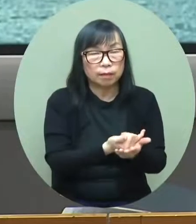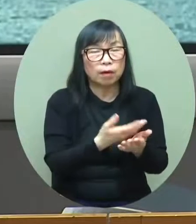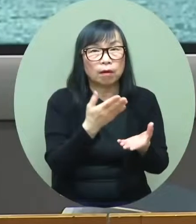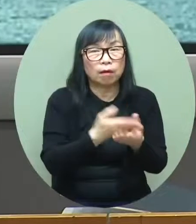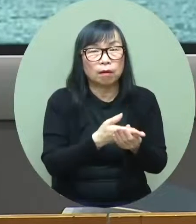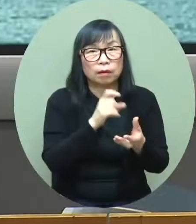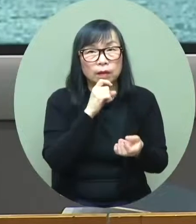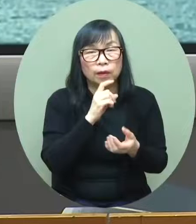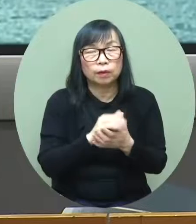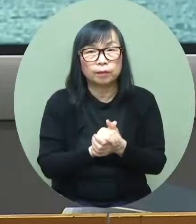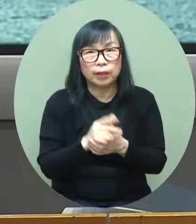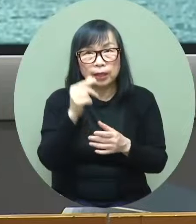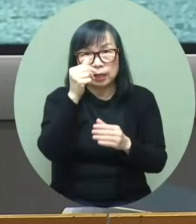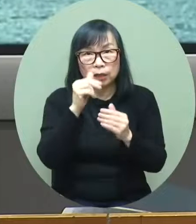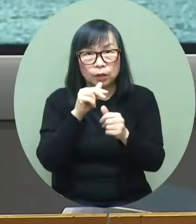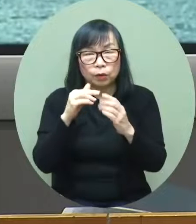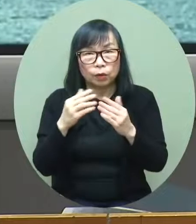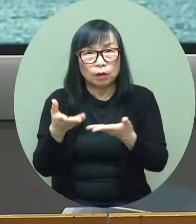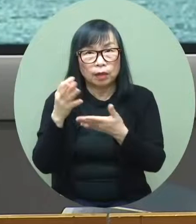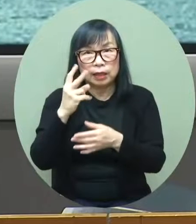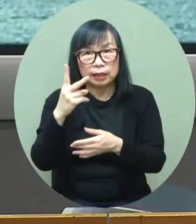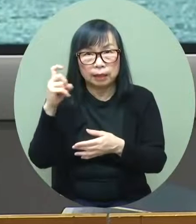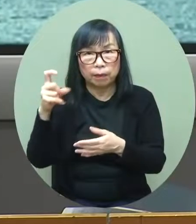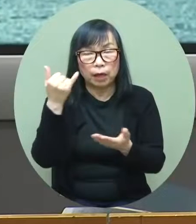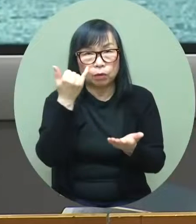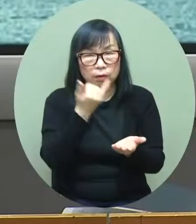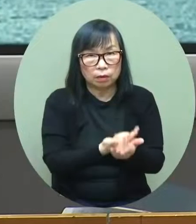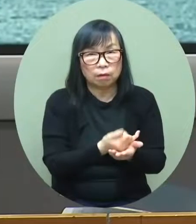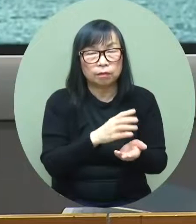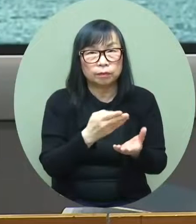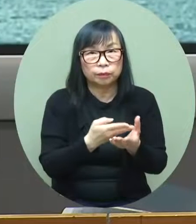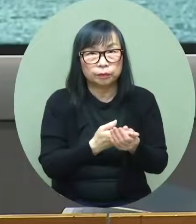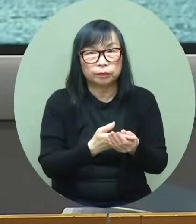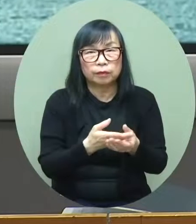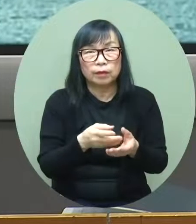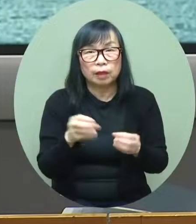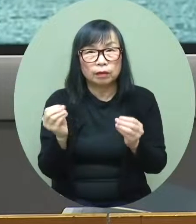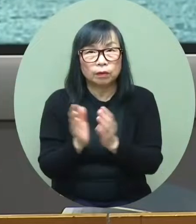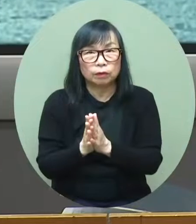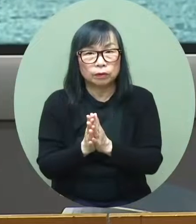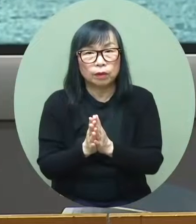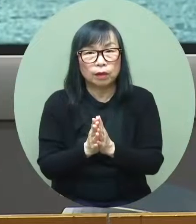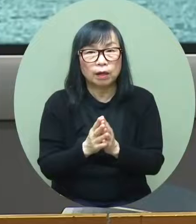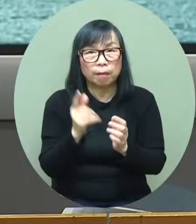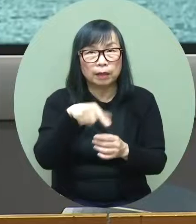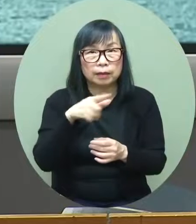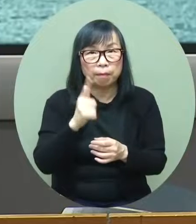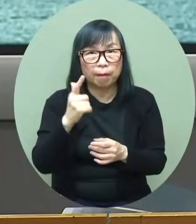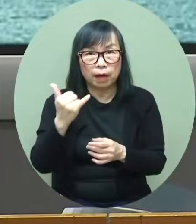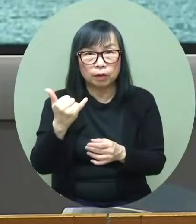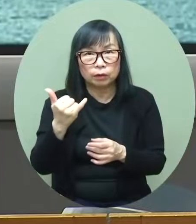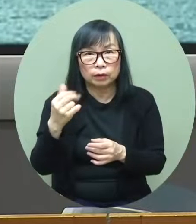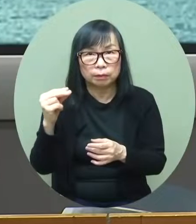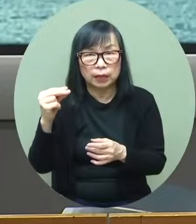就係有醫管局情報多29宗死亡個案啦。咁就總數咧就係